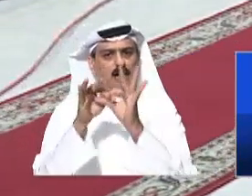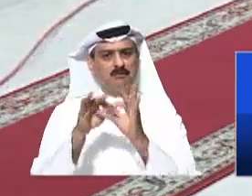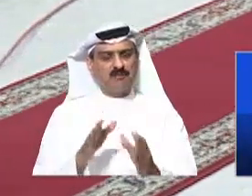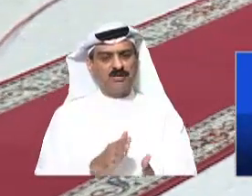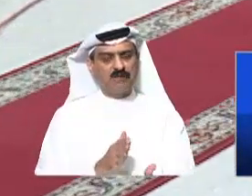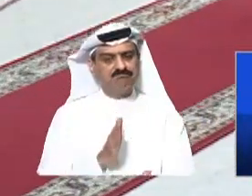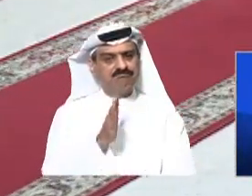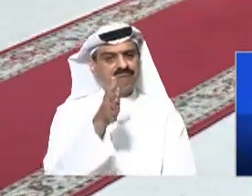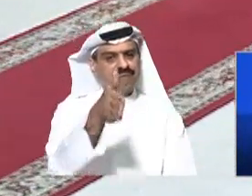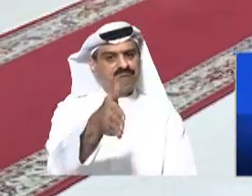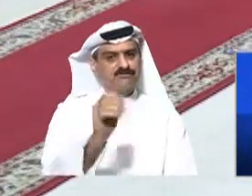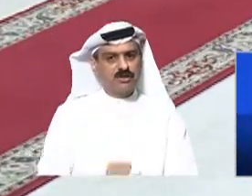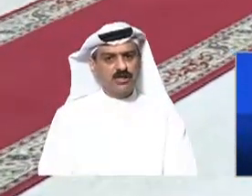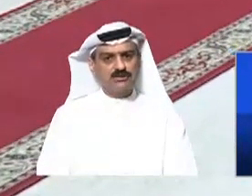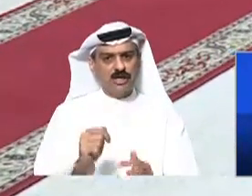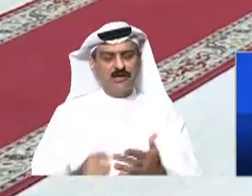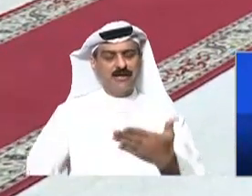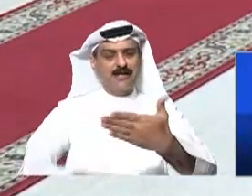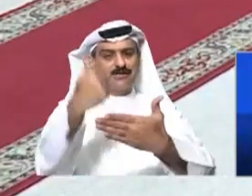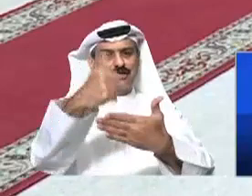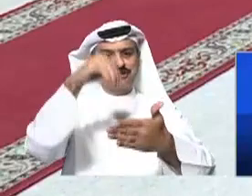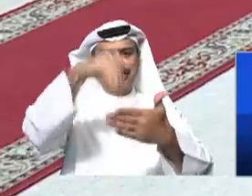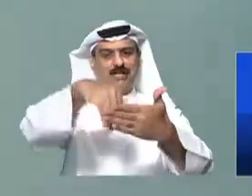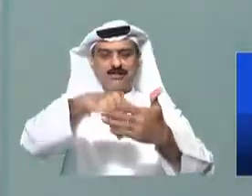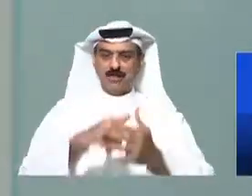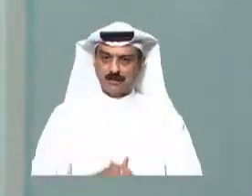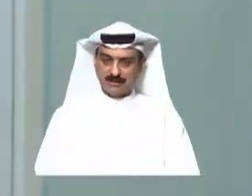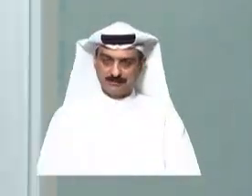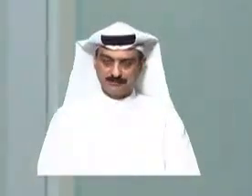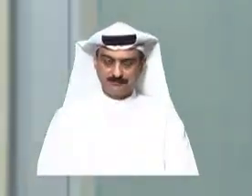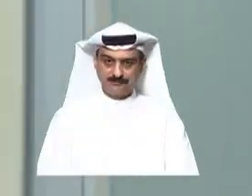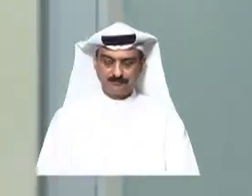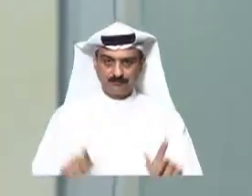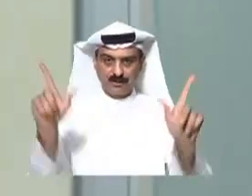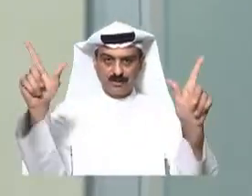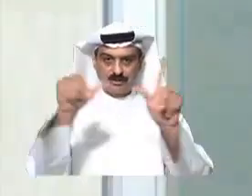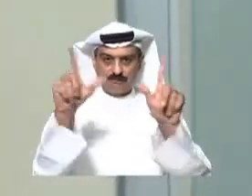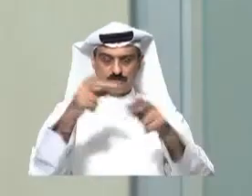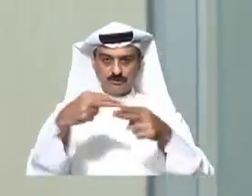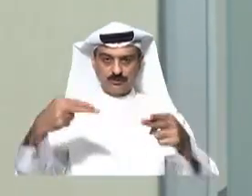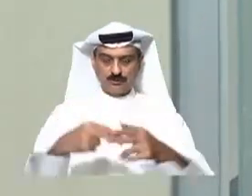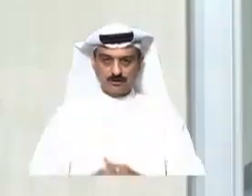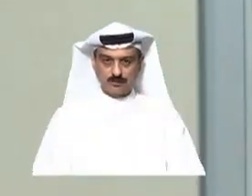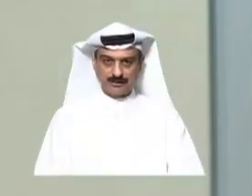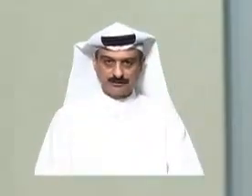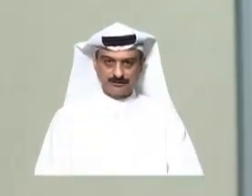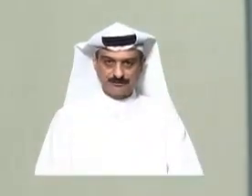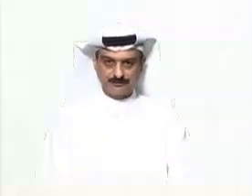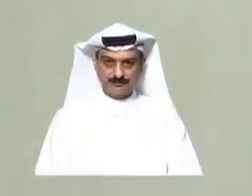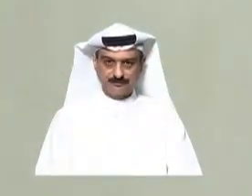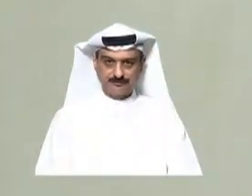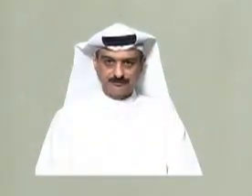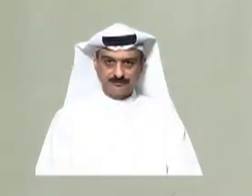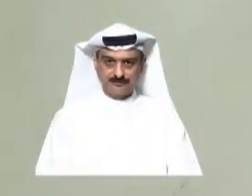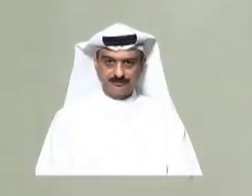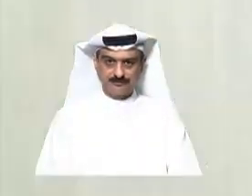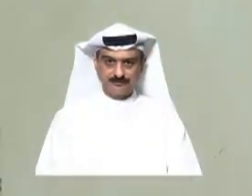المسار وصولا إلى إنجاح العملية الانتخابية. فهد التركي، تلفزيون دولة الكويت.